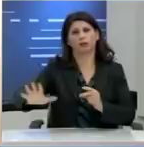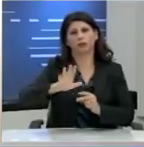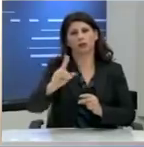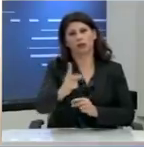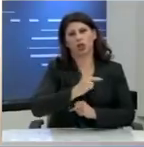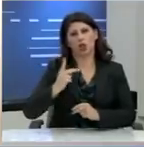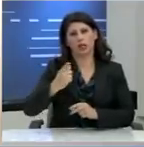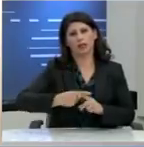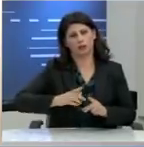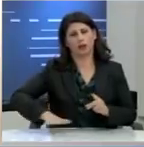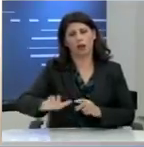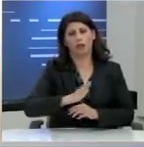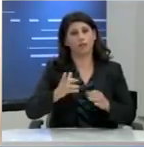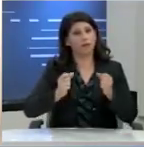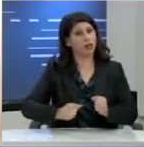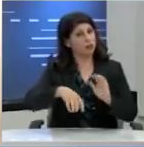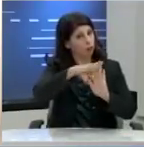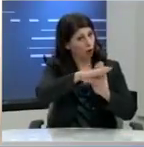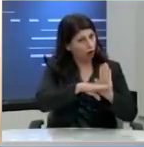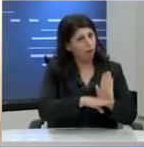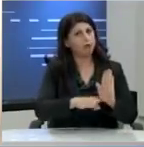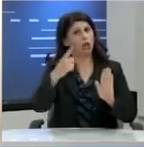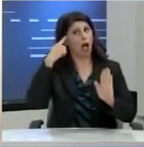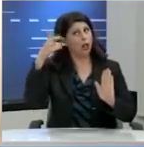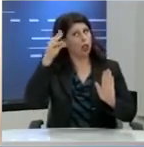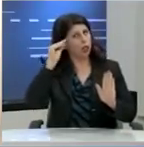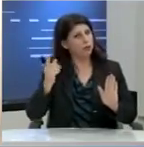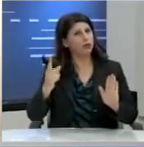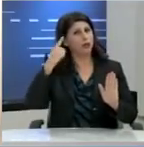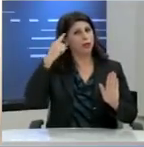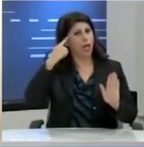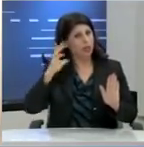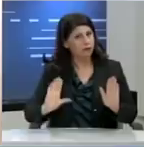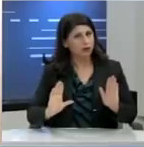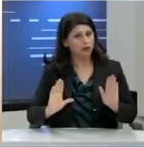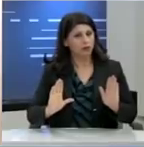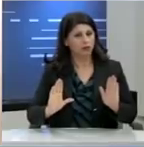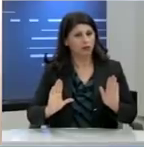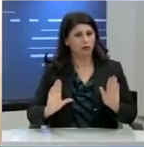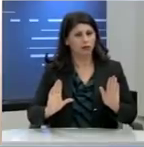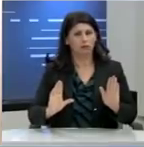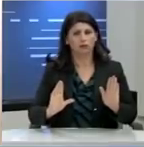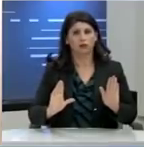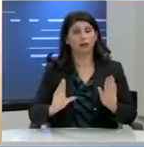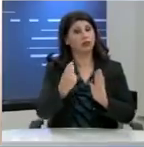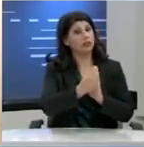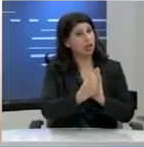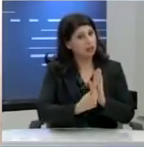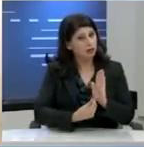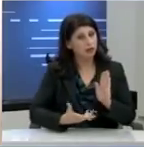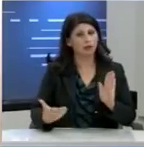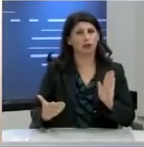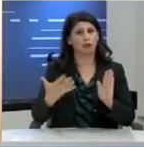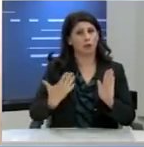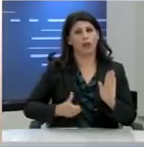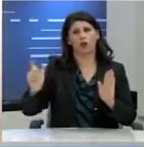κοινωνία, με βάση τα προγράμματά μας, τις αντιλήψεις μας, τις ιδέες μας, τις αξίες τις οποίες έχει